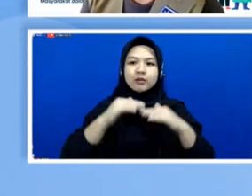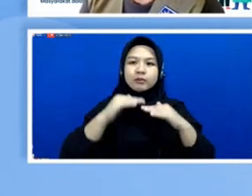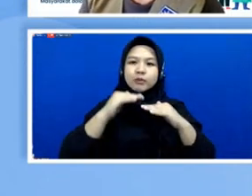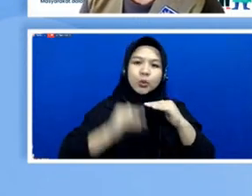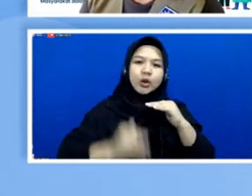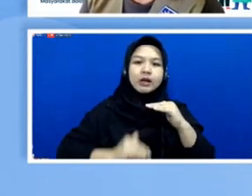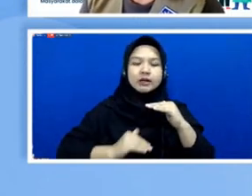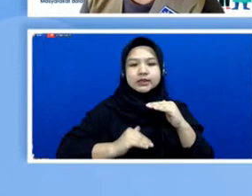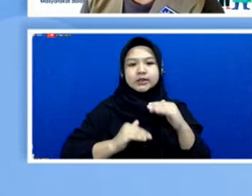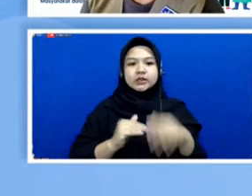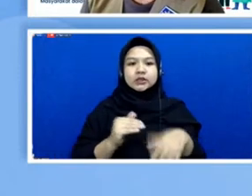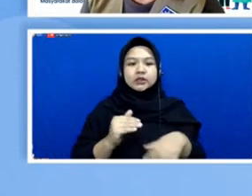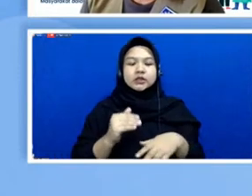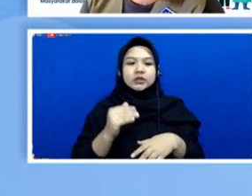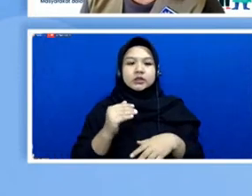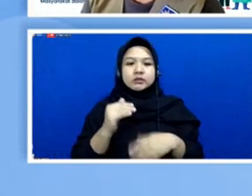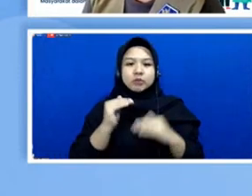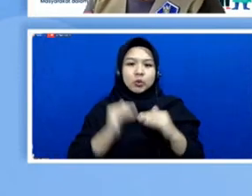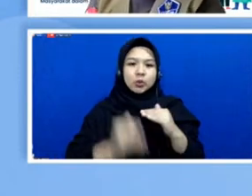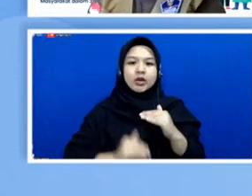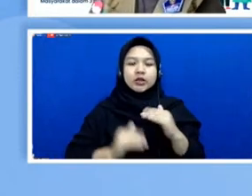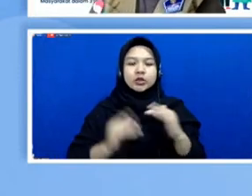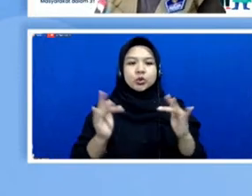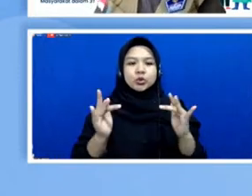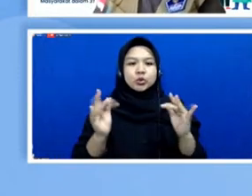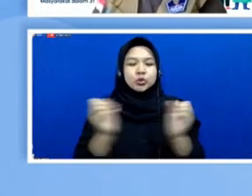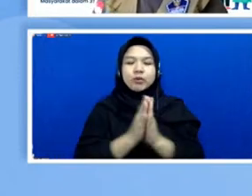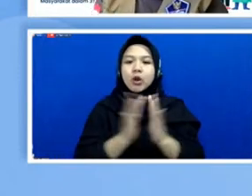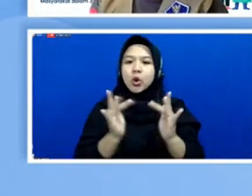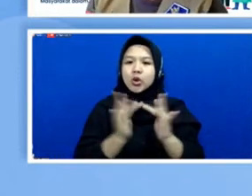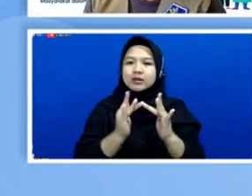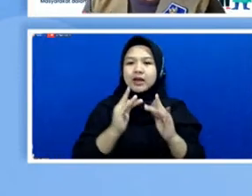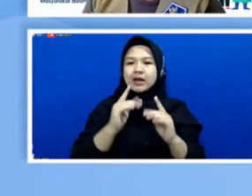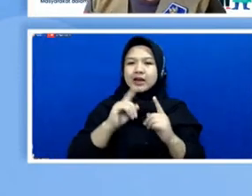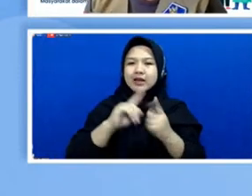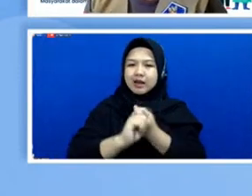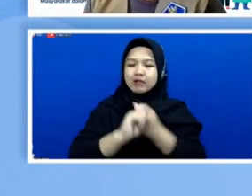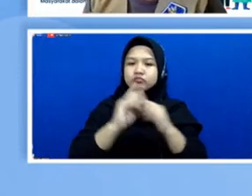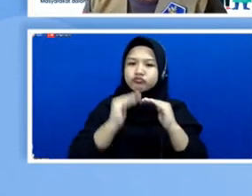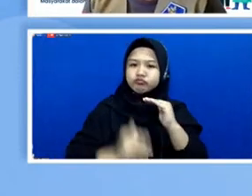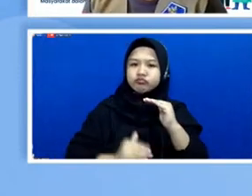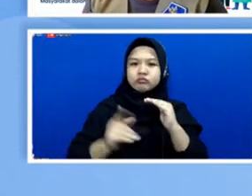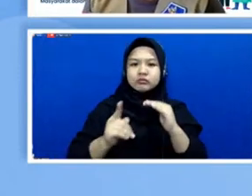dalam terhadap kontak erat gitu. Dan ini terasa ya